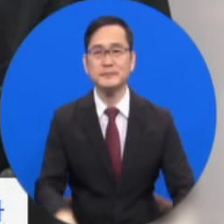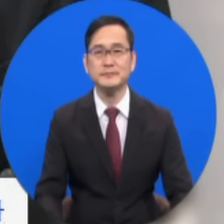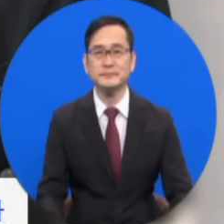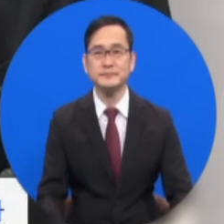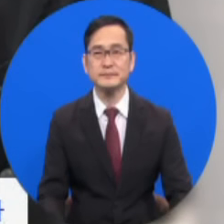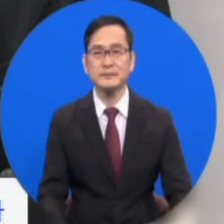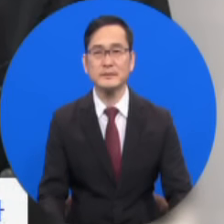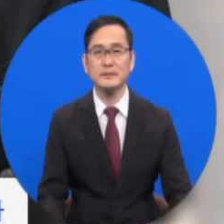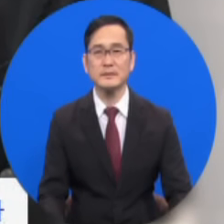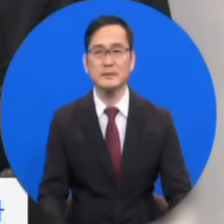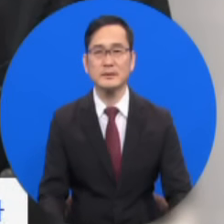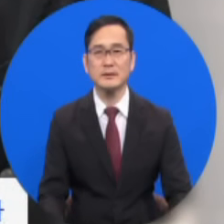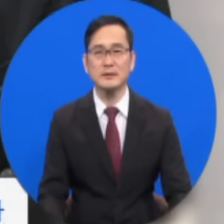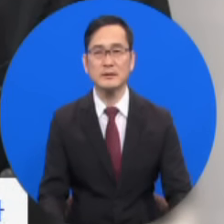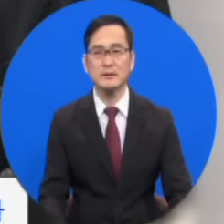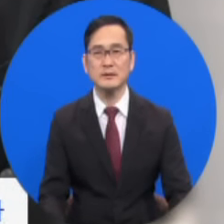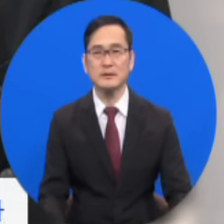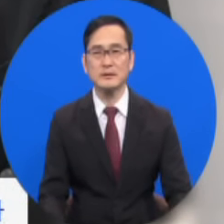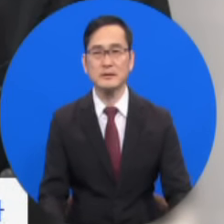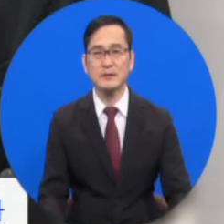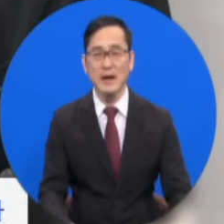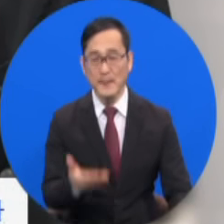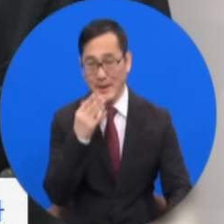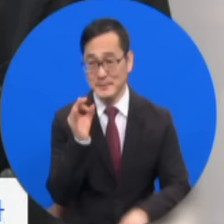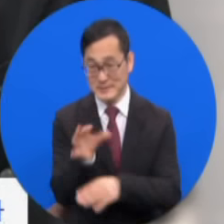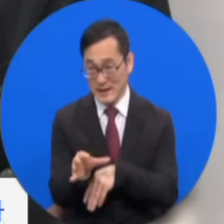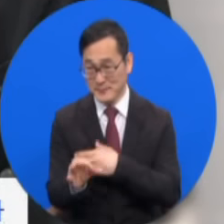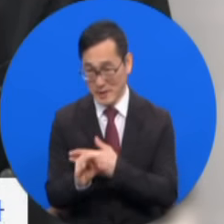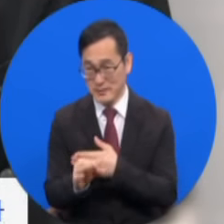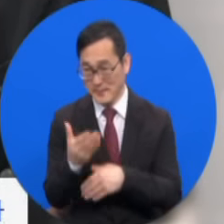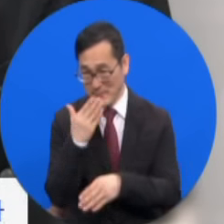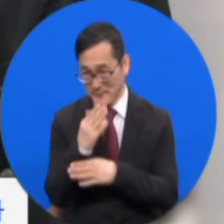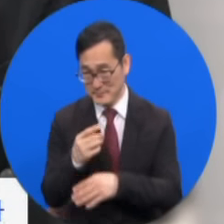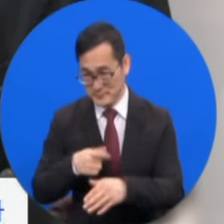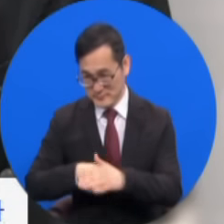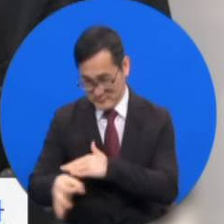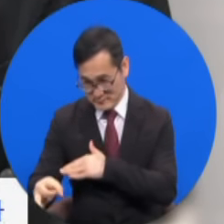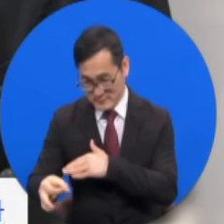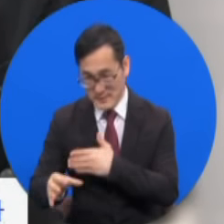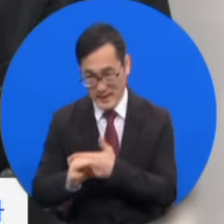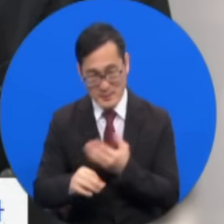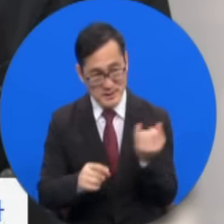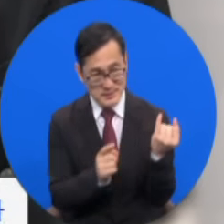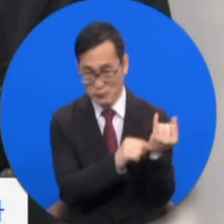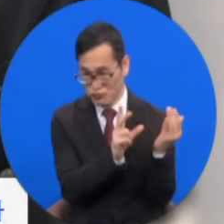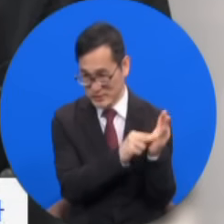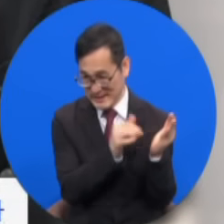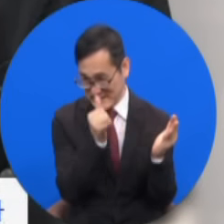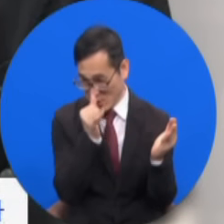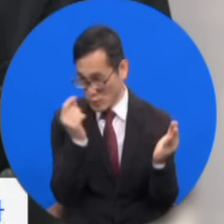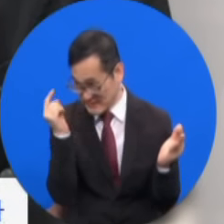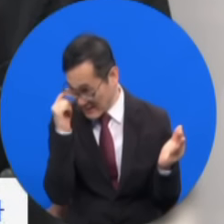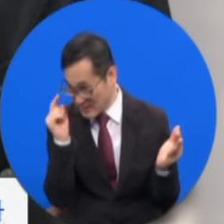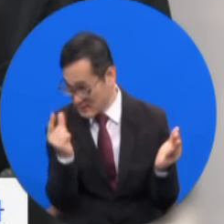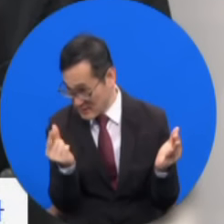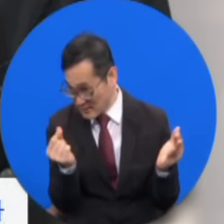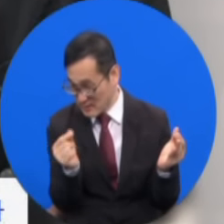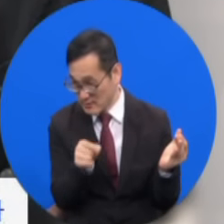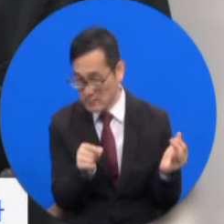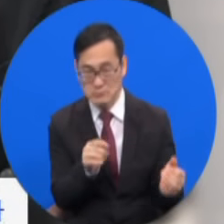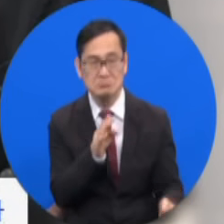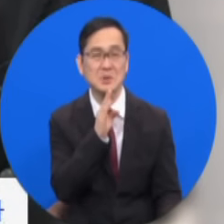밥을 사 주면 문제가 된다는 인식이 김혜경 씨에게 있었다고 생각하느냐라고 재판부가 묻자 병모 씨가 머뭇거리면 네라고 답변했던 것도